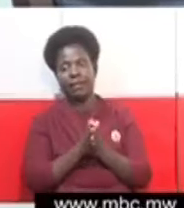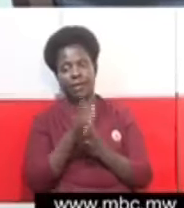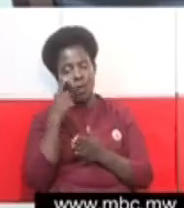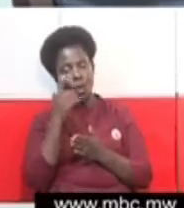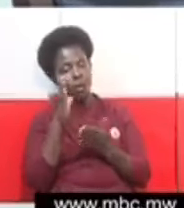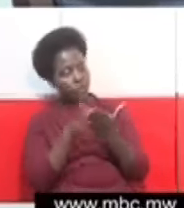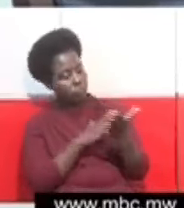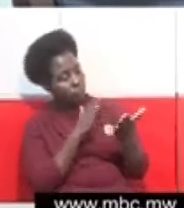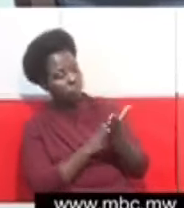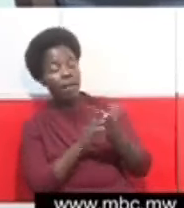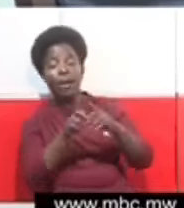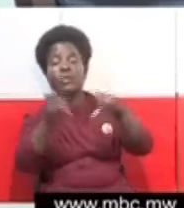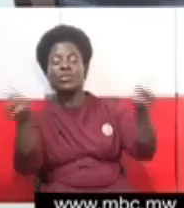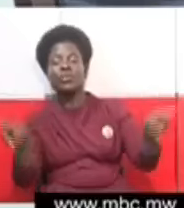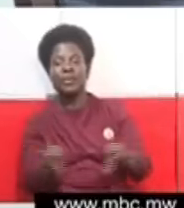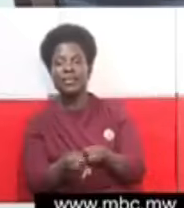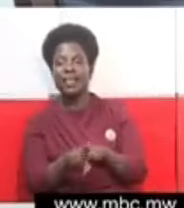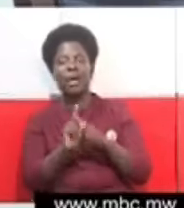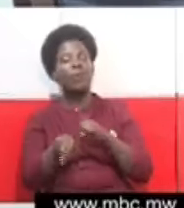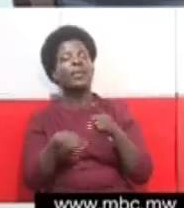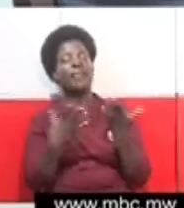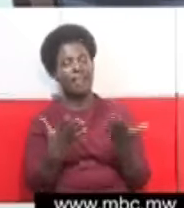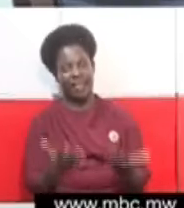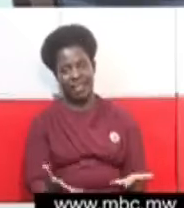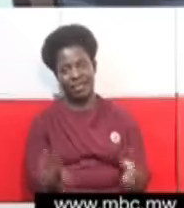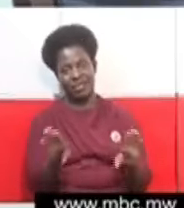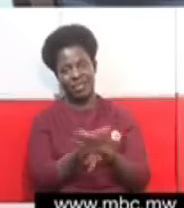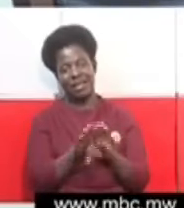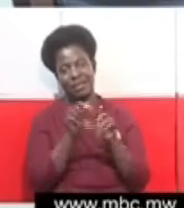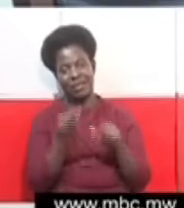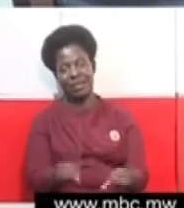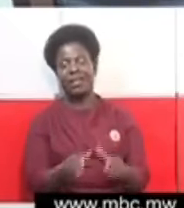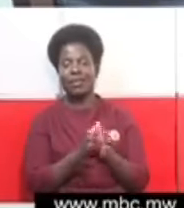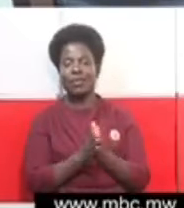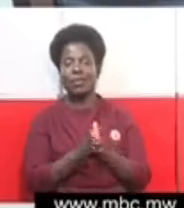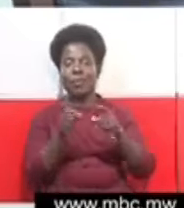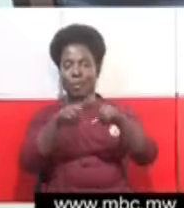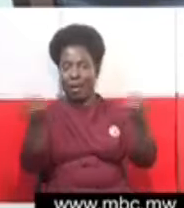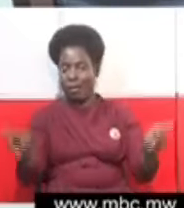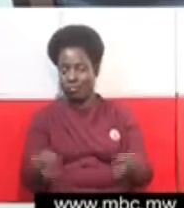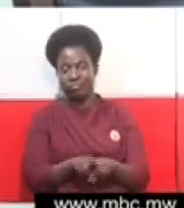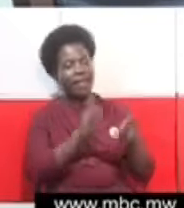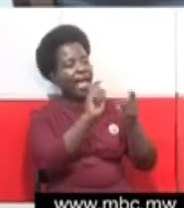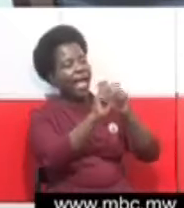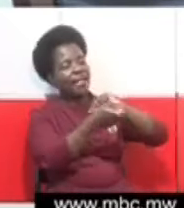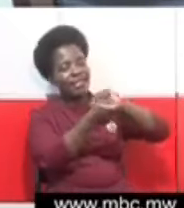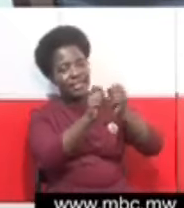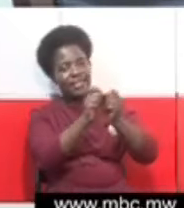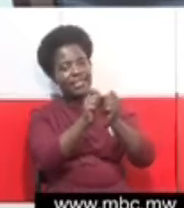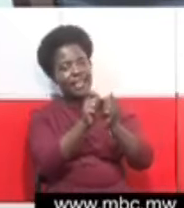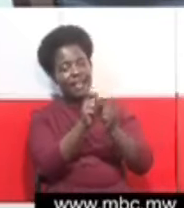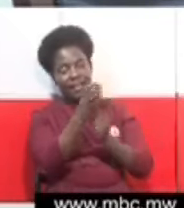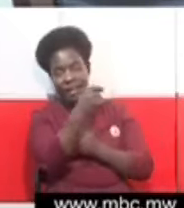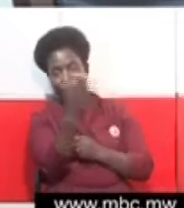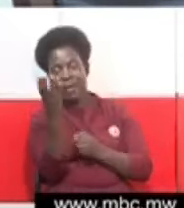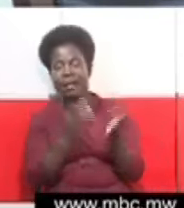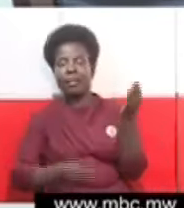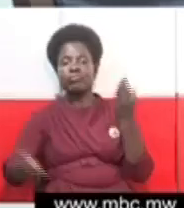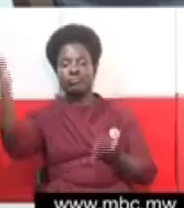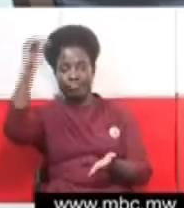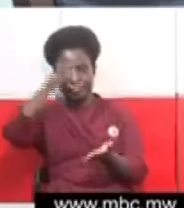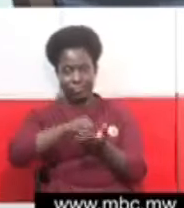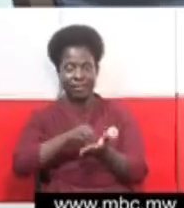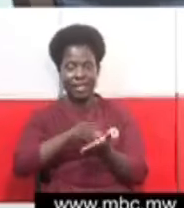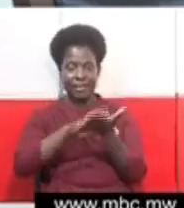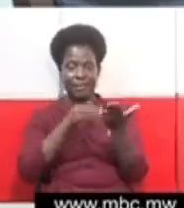ndi ma constituencies ndipo pamene tukamba pano maodi ndi ma constituencies asintha akwera ndiye pachifukwa cha chimene ichi chapezeka